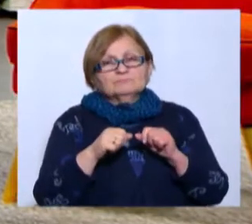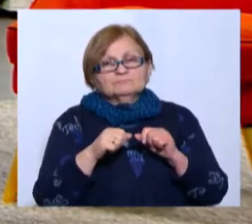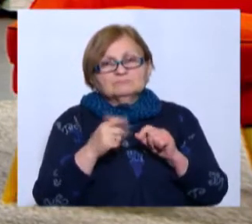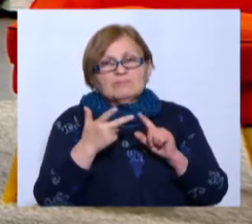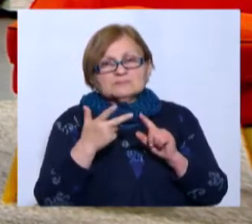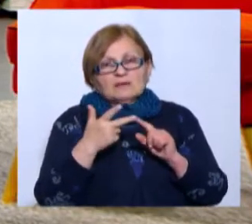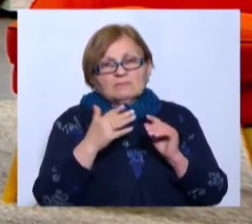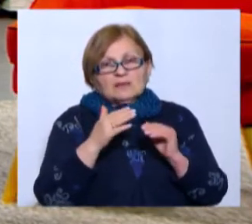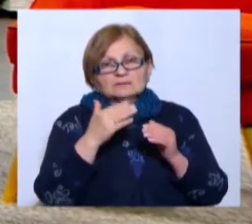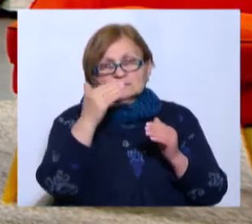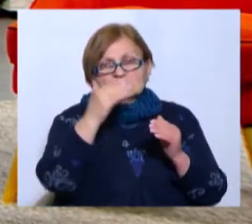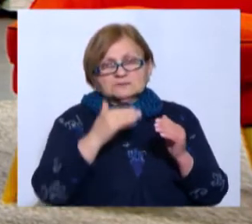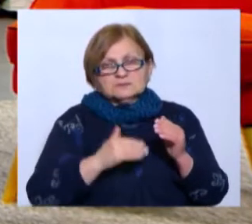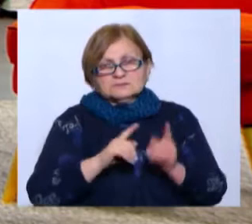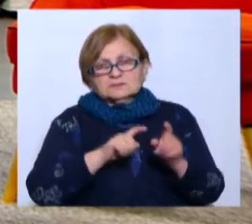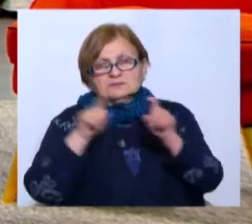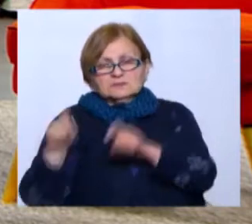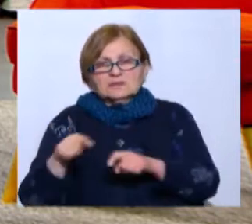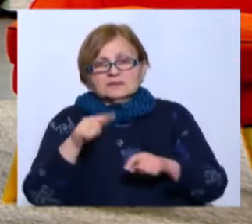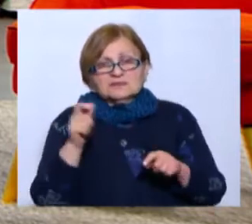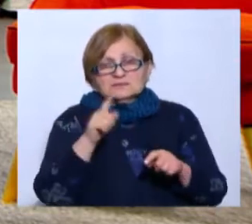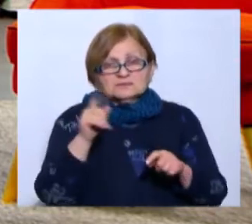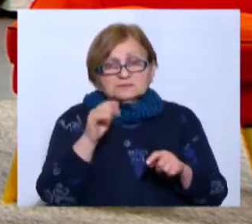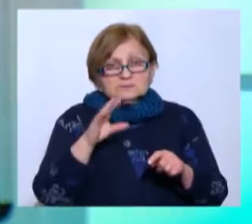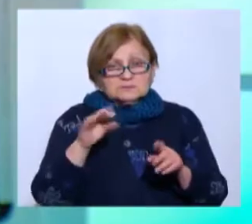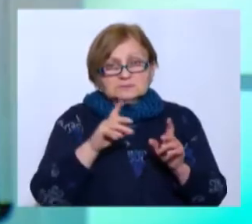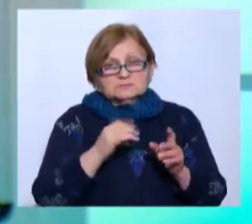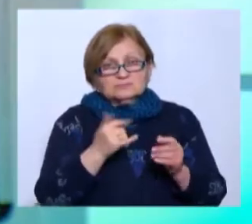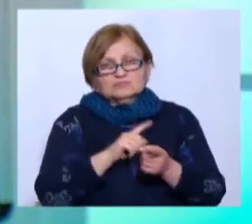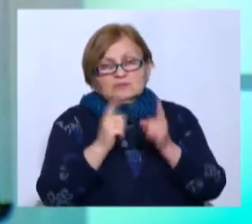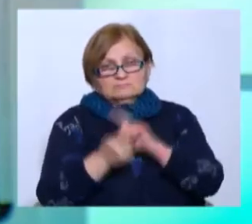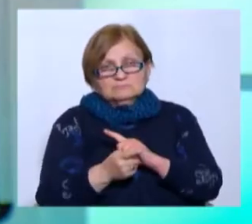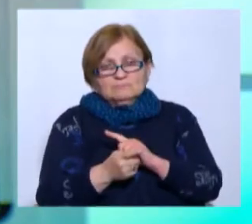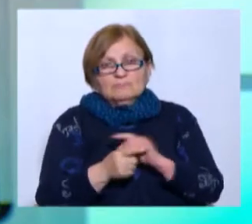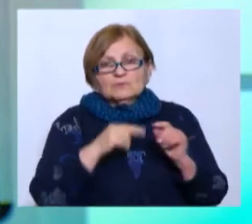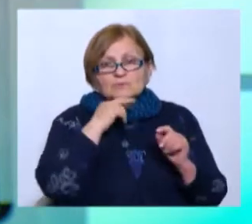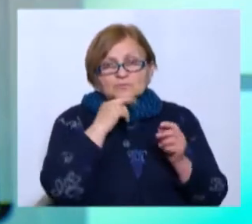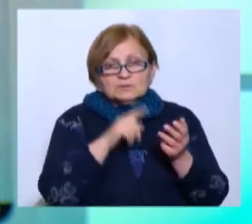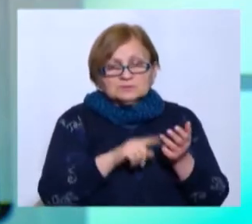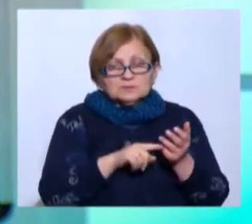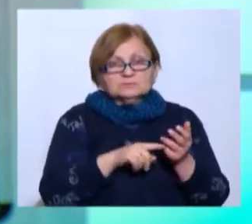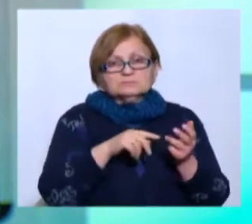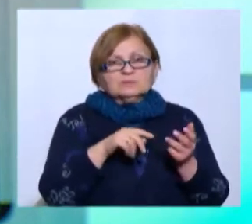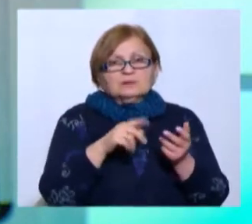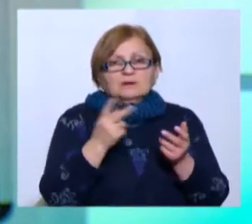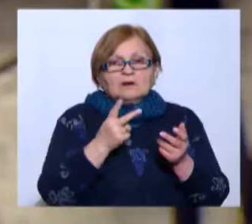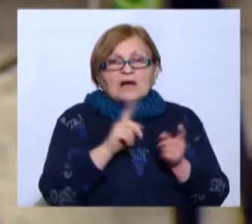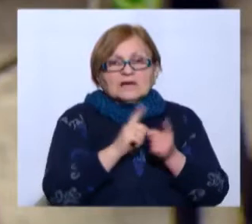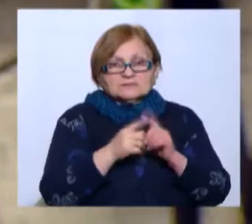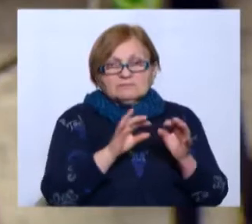ეს არის თეზისი. მასშასადამე მკითხველის ყურადღების მიზიდვა, გარდამავალი